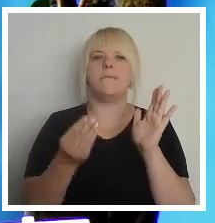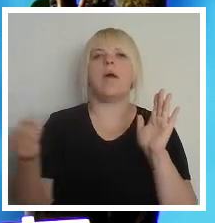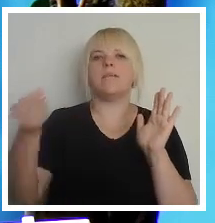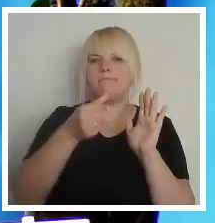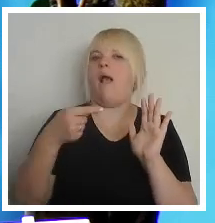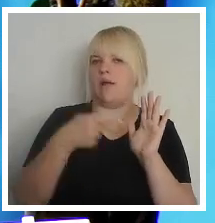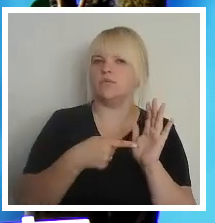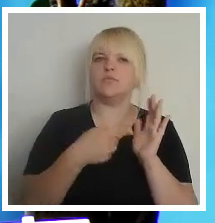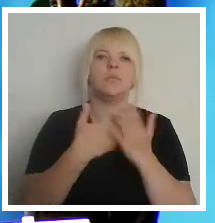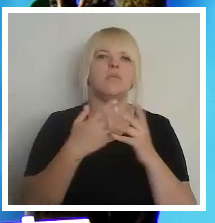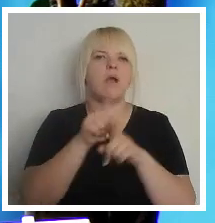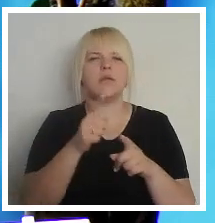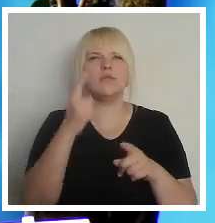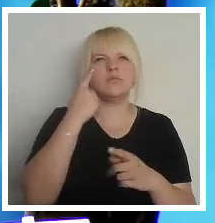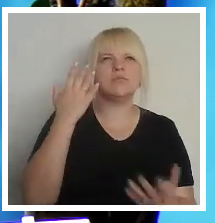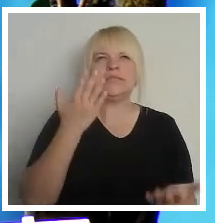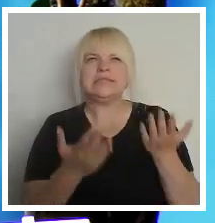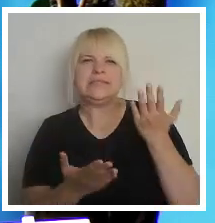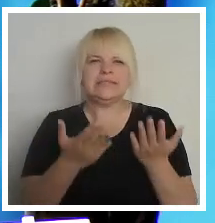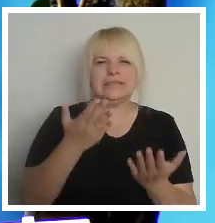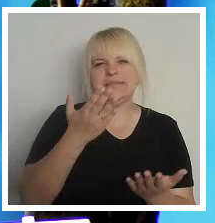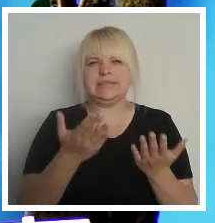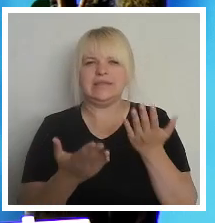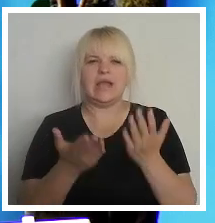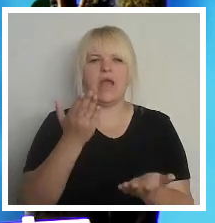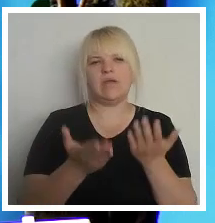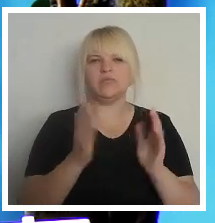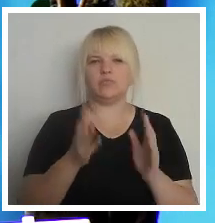uz tā naža asmens, jo mēs tad būtu noteikti viena no pirmajiem